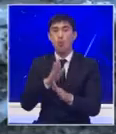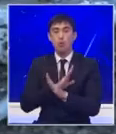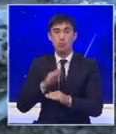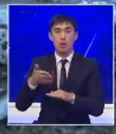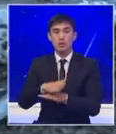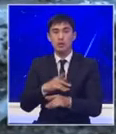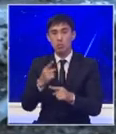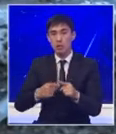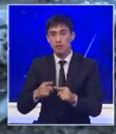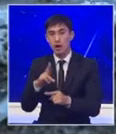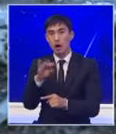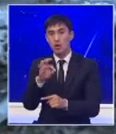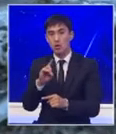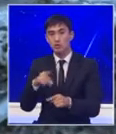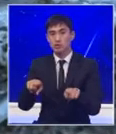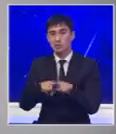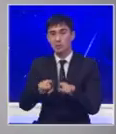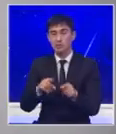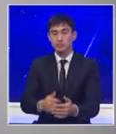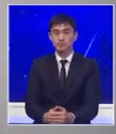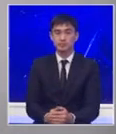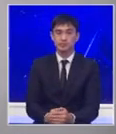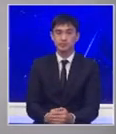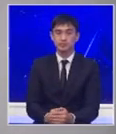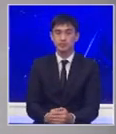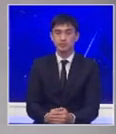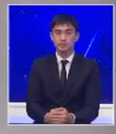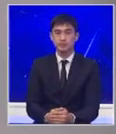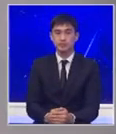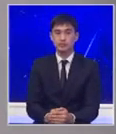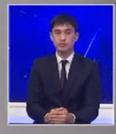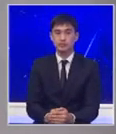балықтардың басым бөлігі қарагөз түріне тиесілі.